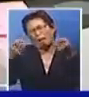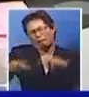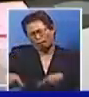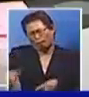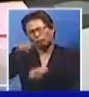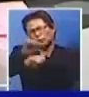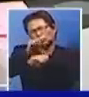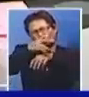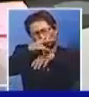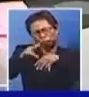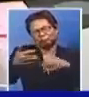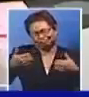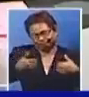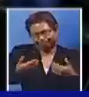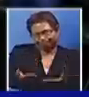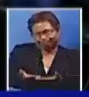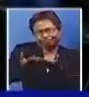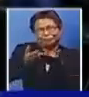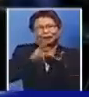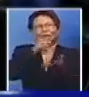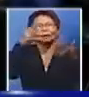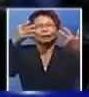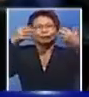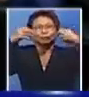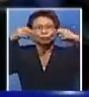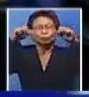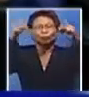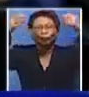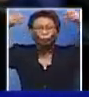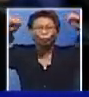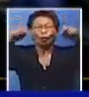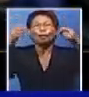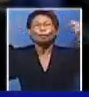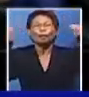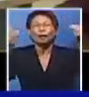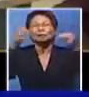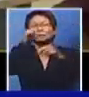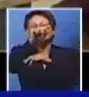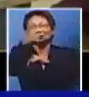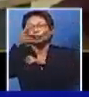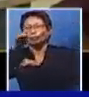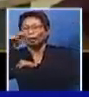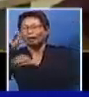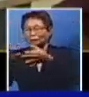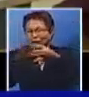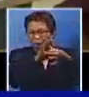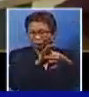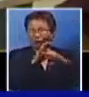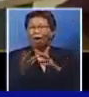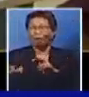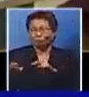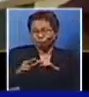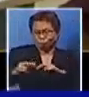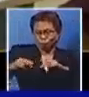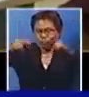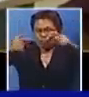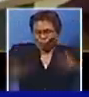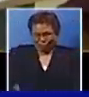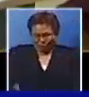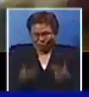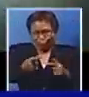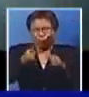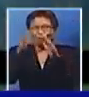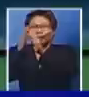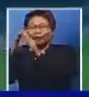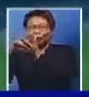yang ditawarkan. Yang di-Pertua Majlis Daerah Tanjung Malim, Muhammad Syukri Azari berharap kerjasama itu akan meningkatkan taraf hidup penduduk di bandar